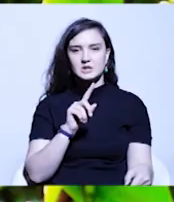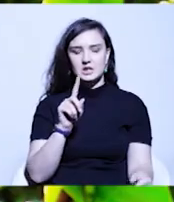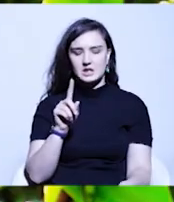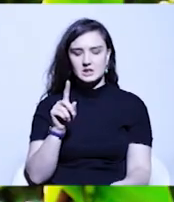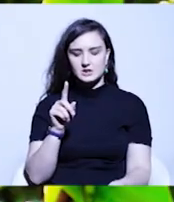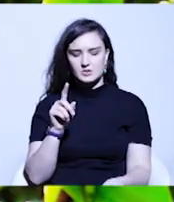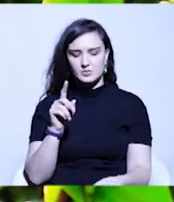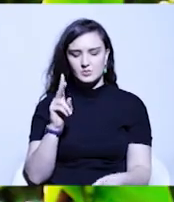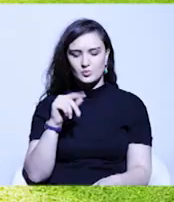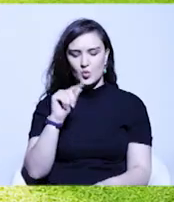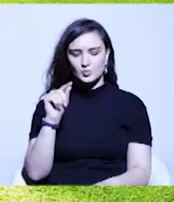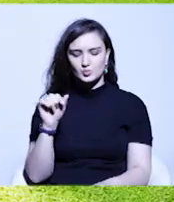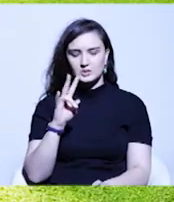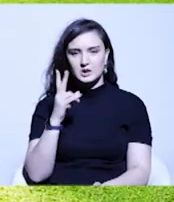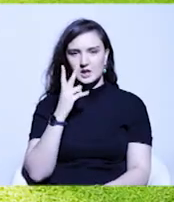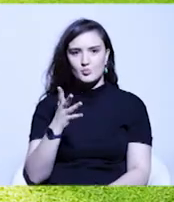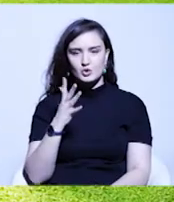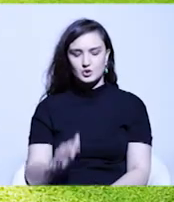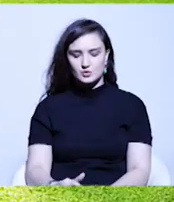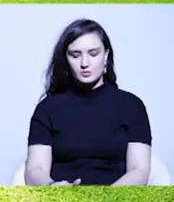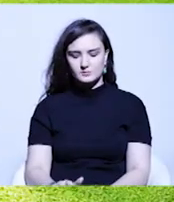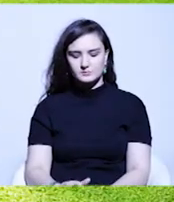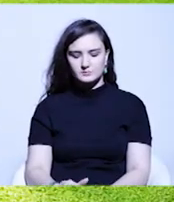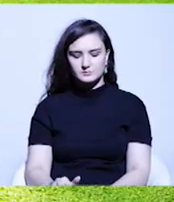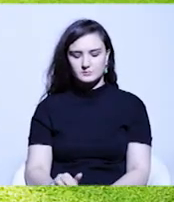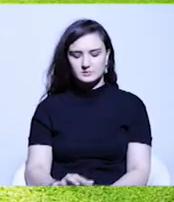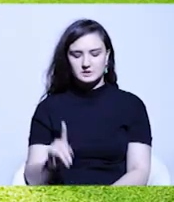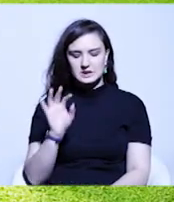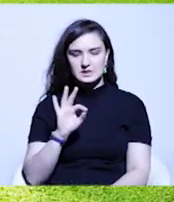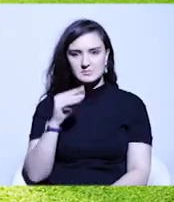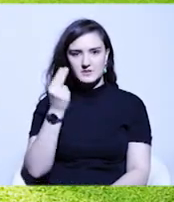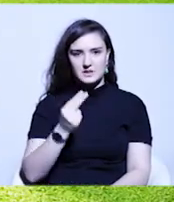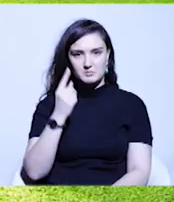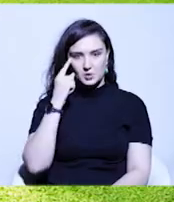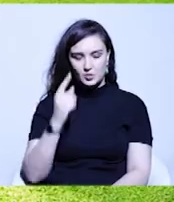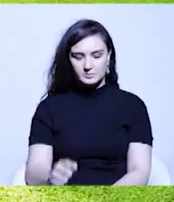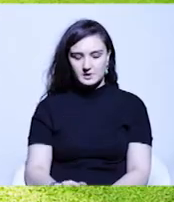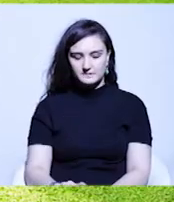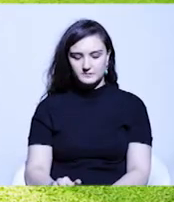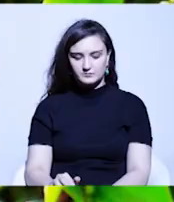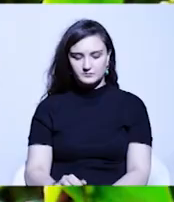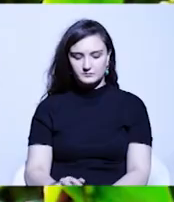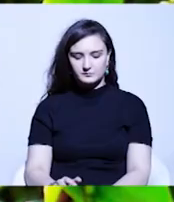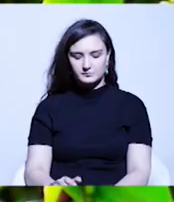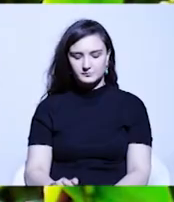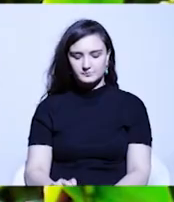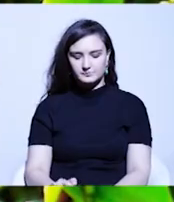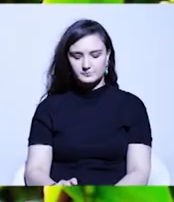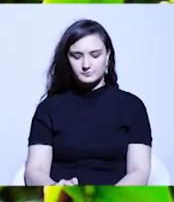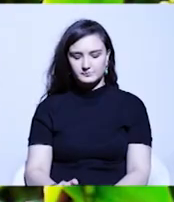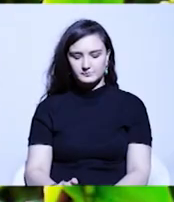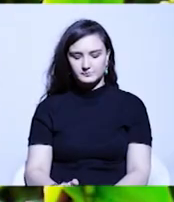რაღაც კონტური ან ამოიცნო ის, რაზეც თვითონ მხატვარი ფიქრობდა, როდესაც ამ ნამუშევარს